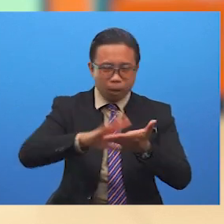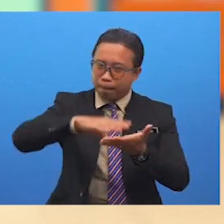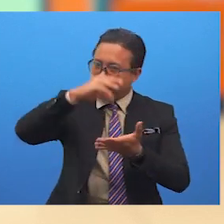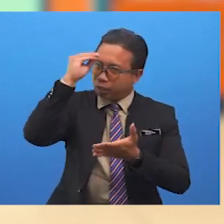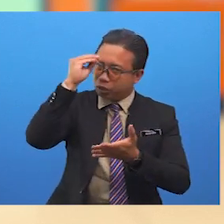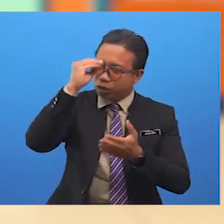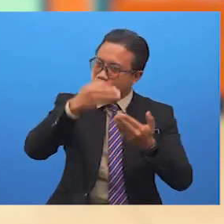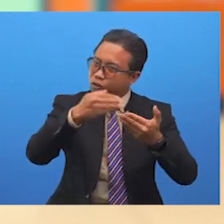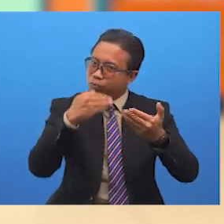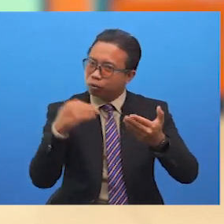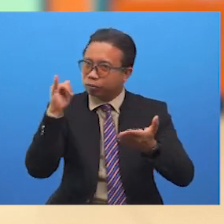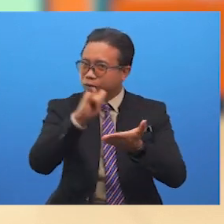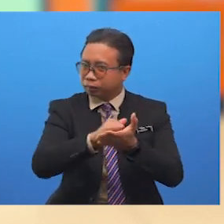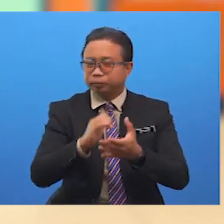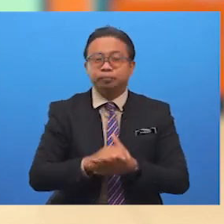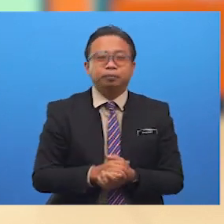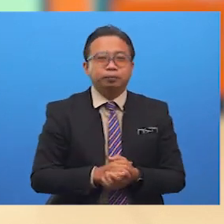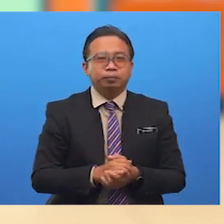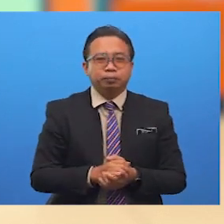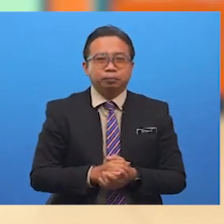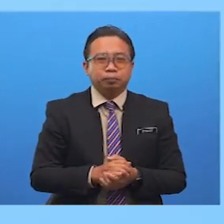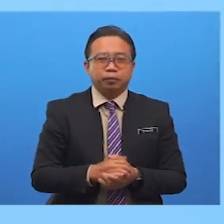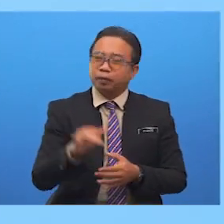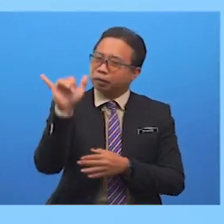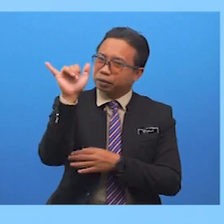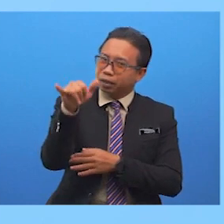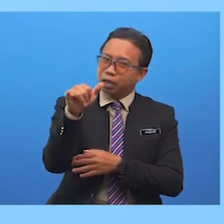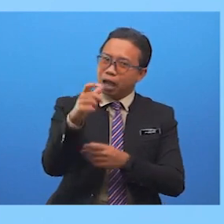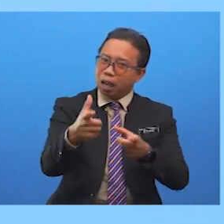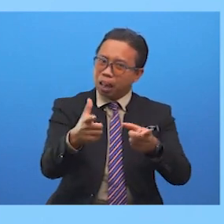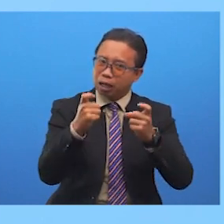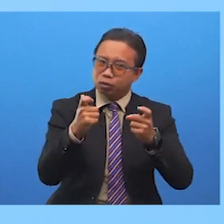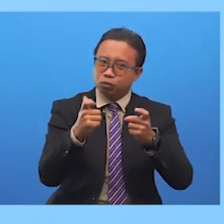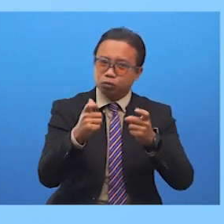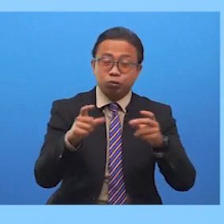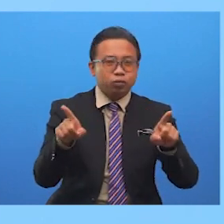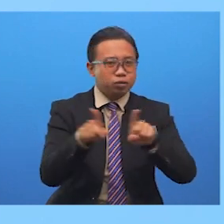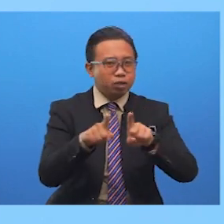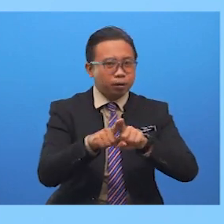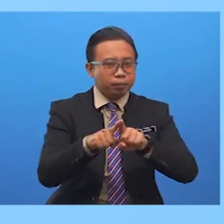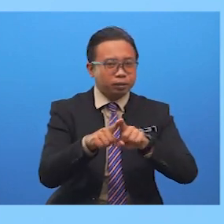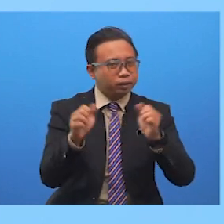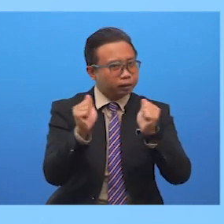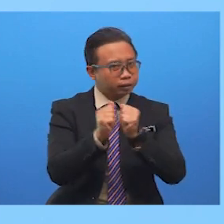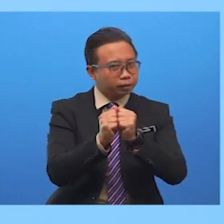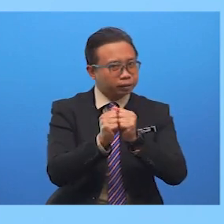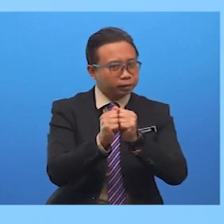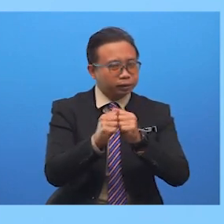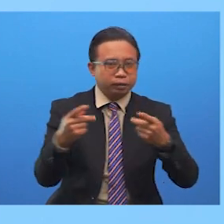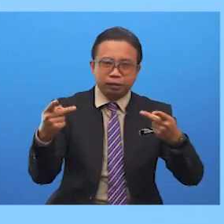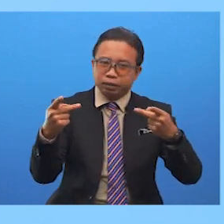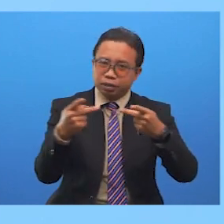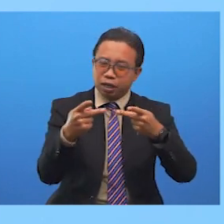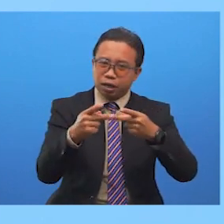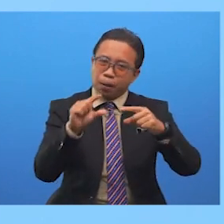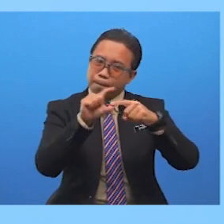pelajari sebelum ini ya laju adalah bersamaan dengan jarak yang di